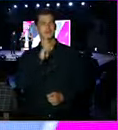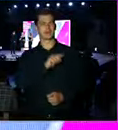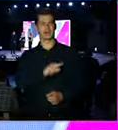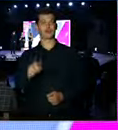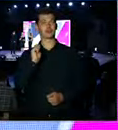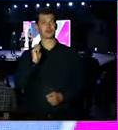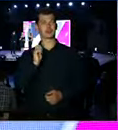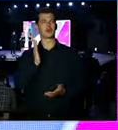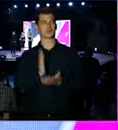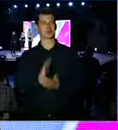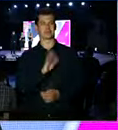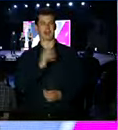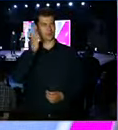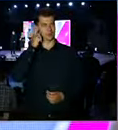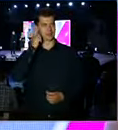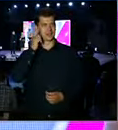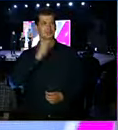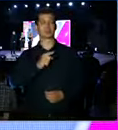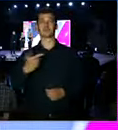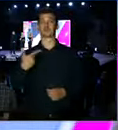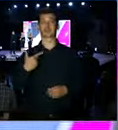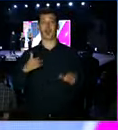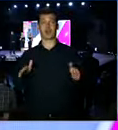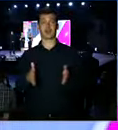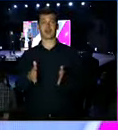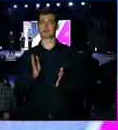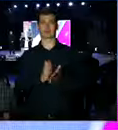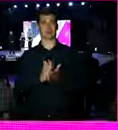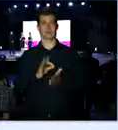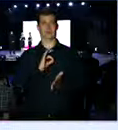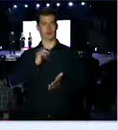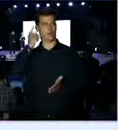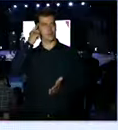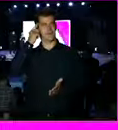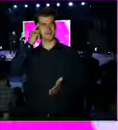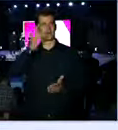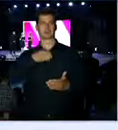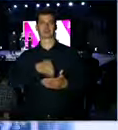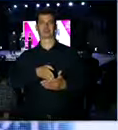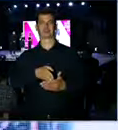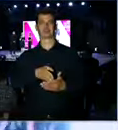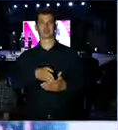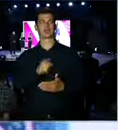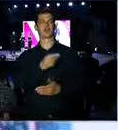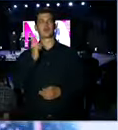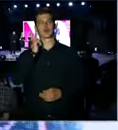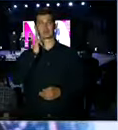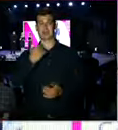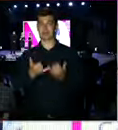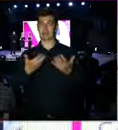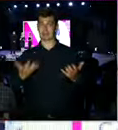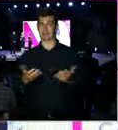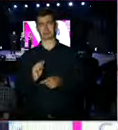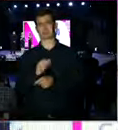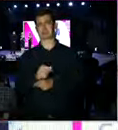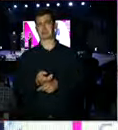już zrozumiały, że w życiu ograniczenia są tylko w naszej głowie i zrozumiały, że chcieć to móc.